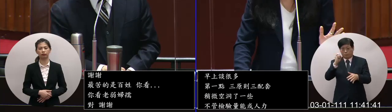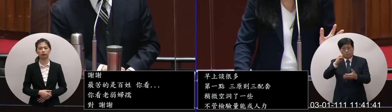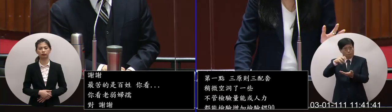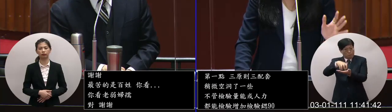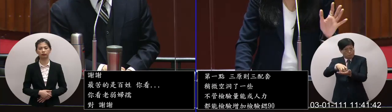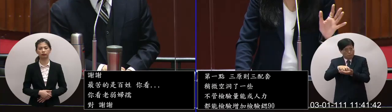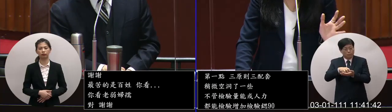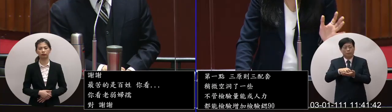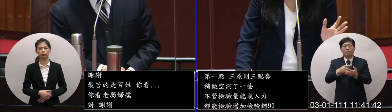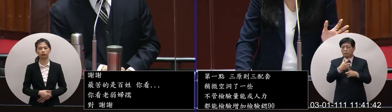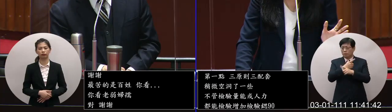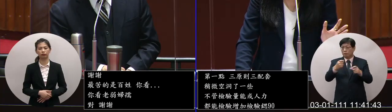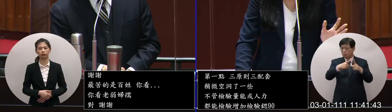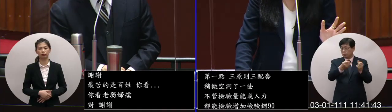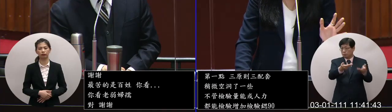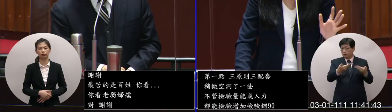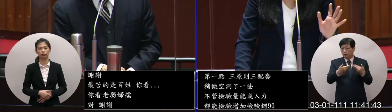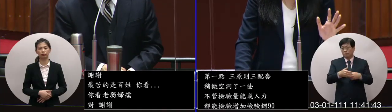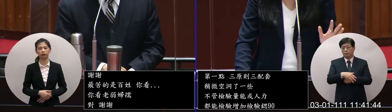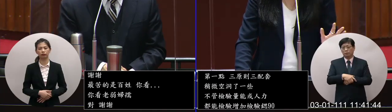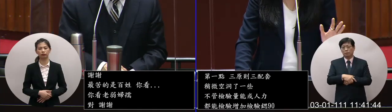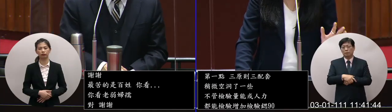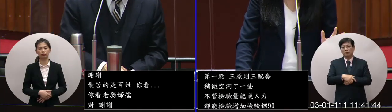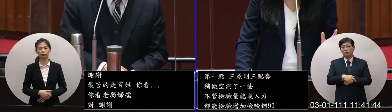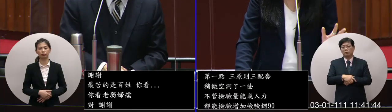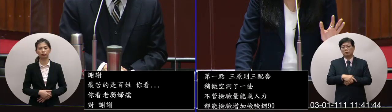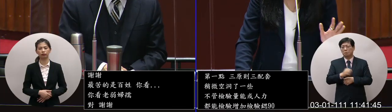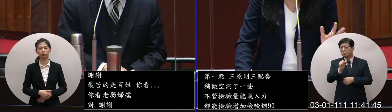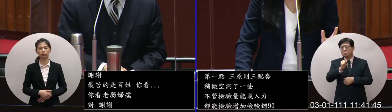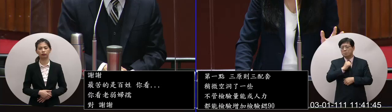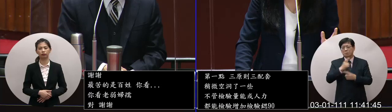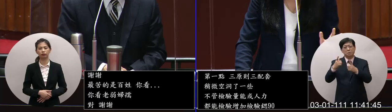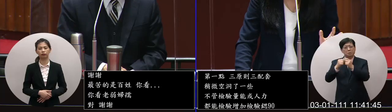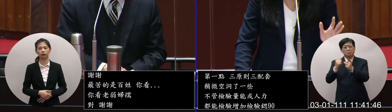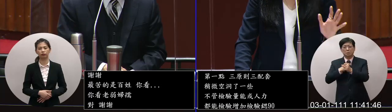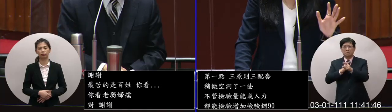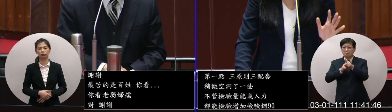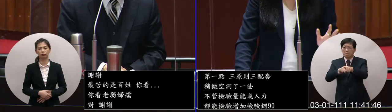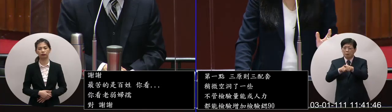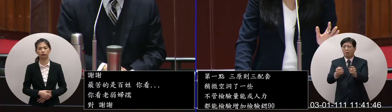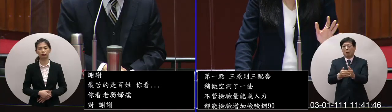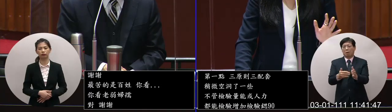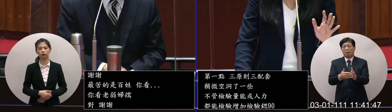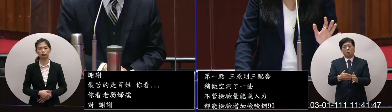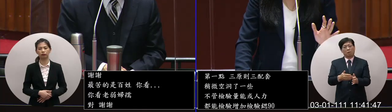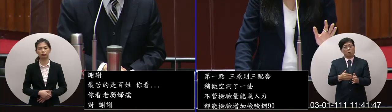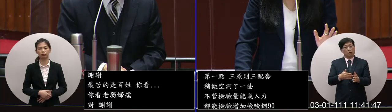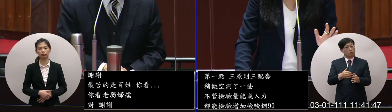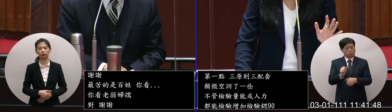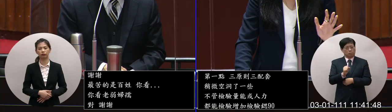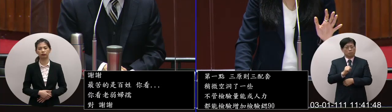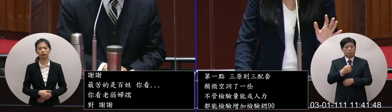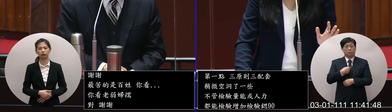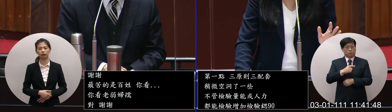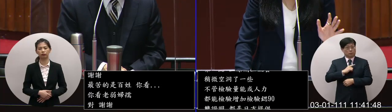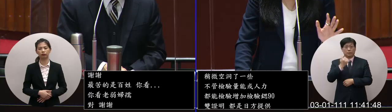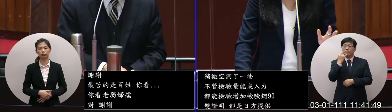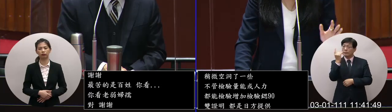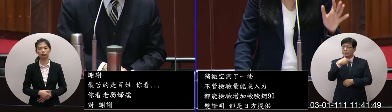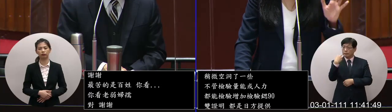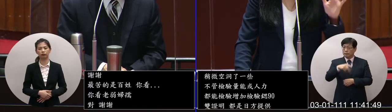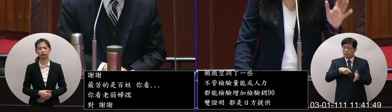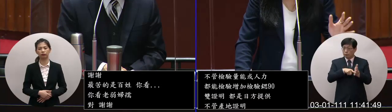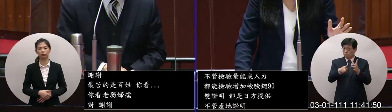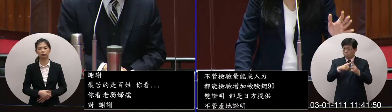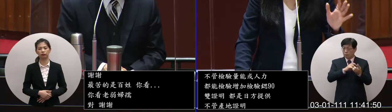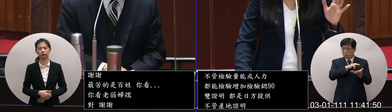检验的证明，都是日本官方提供的。那我们不要留于日本说了算， 那因此呢，是不是能够我们有机会派